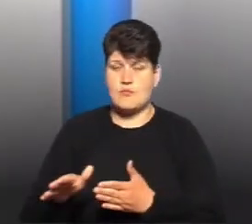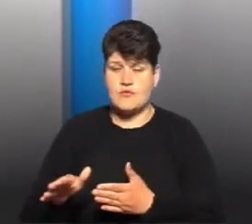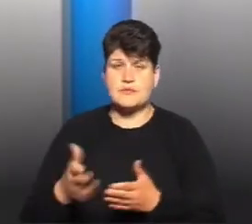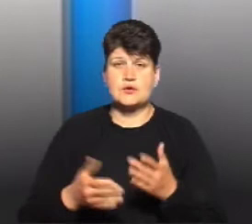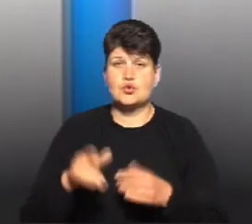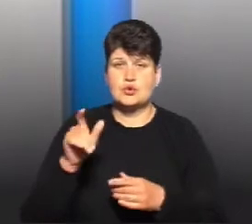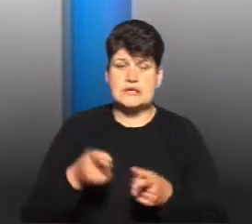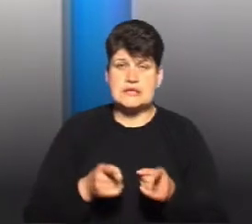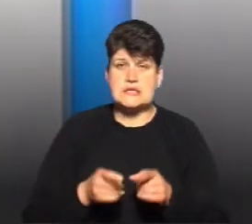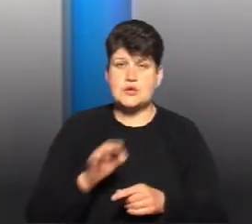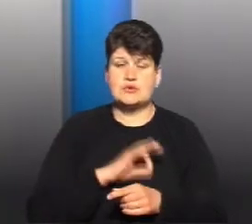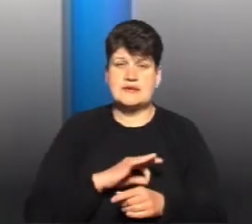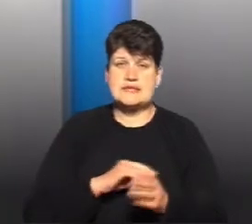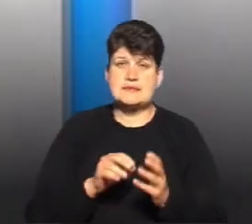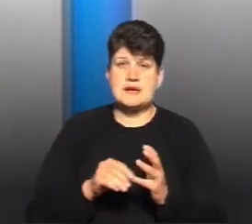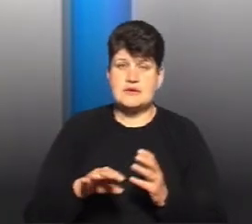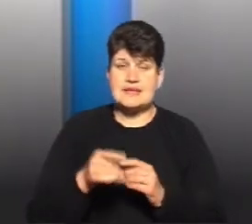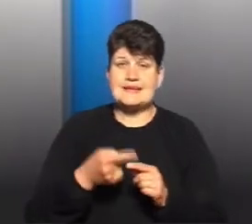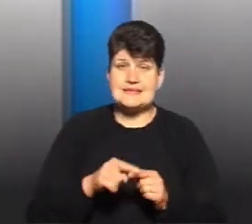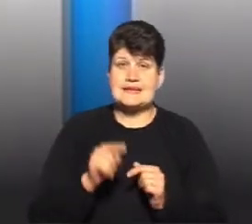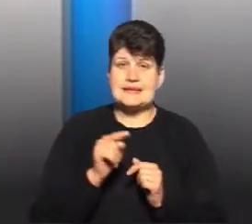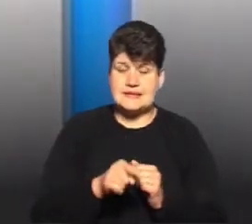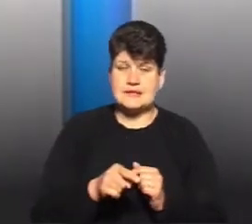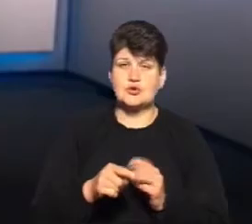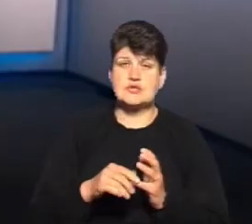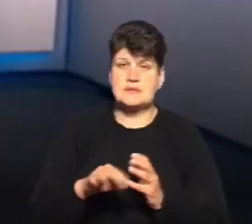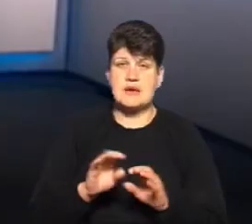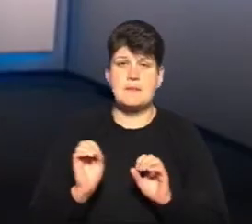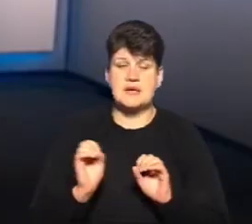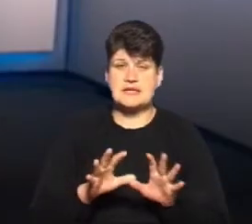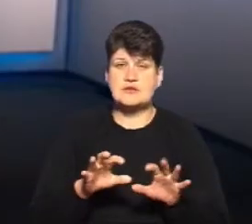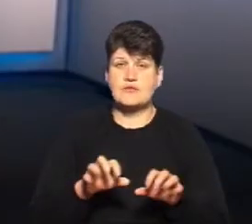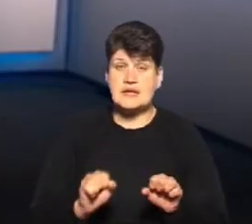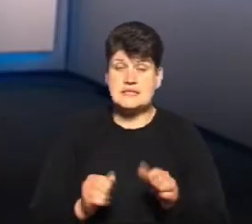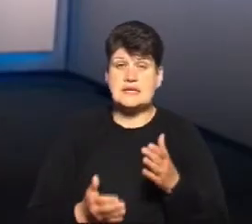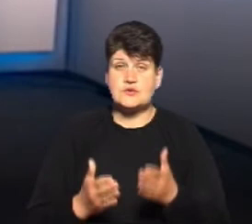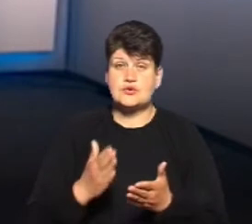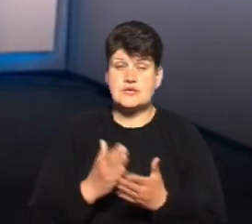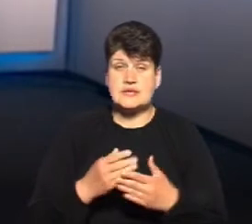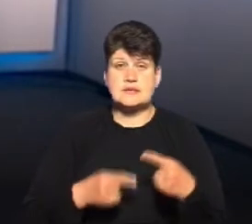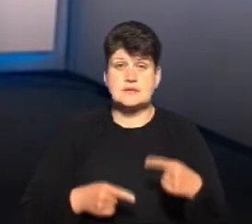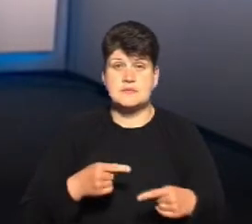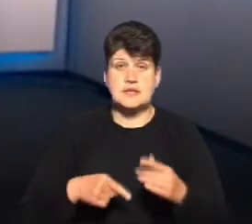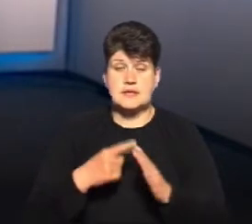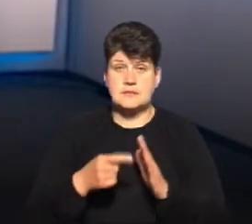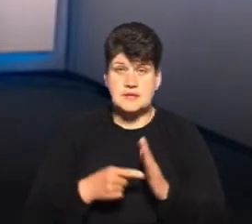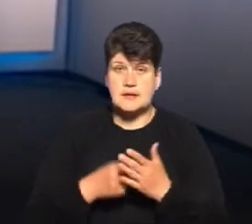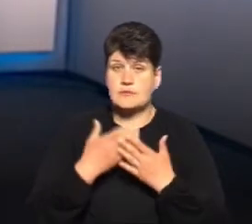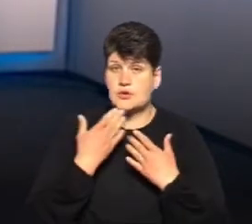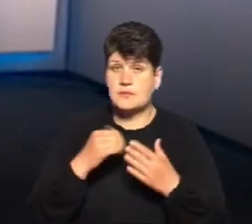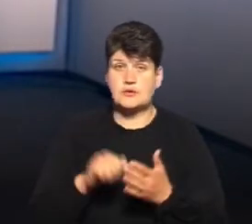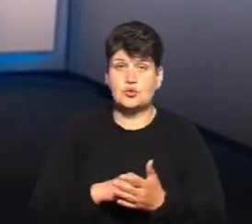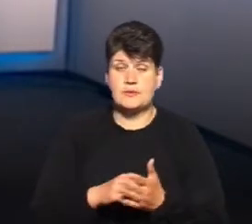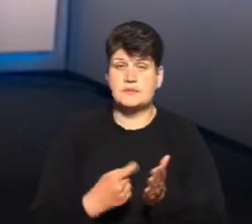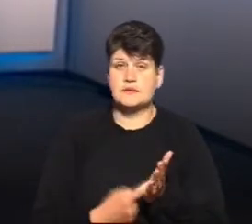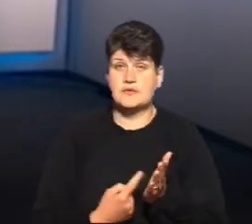користувалася земельною ділянкою, це її, то в даному випадку земля передається у власність. Якщо є якісь спірні питання або немає документів, що підтверджують, чи немає